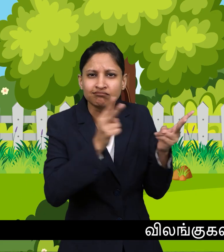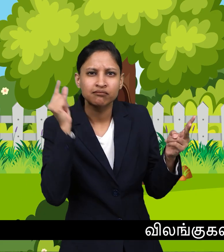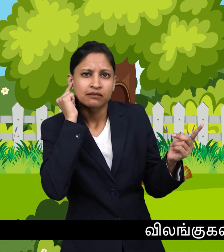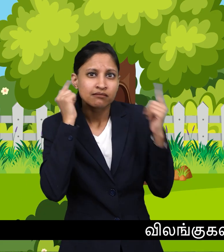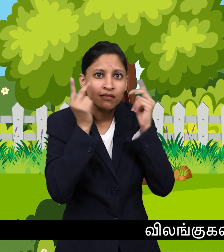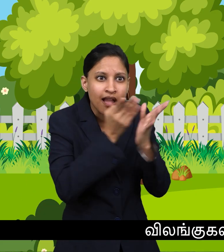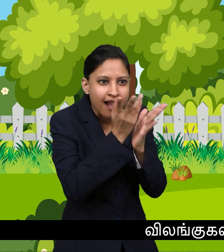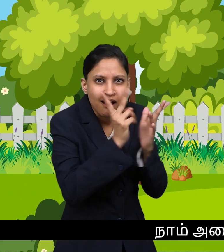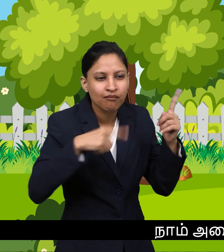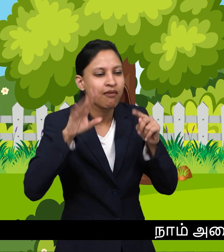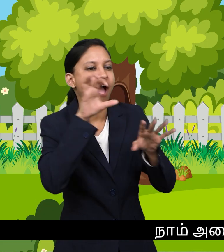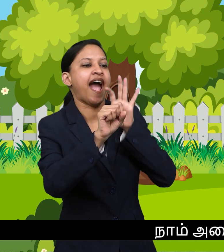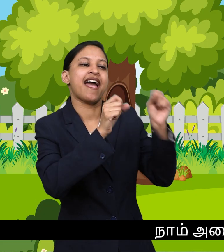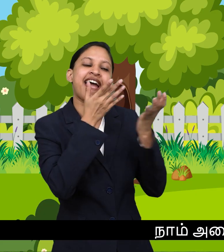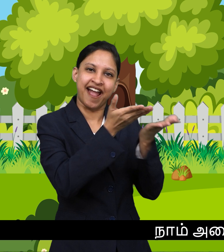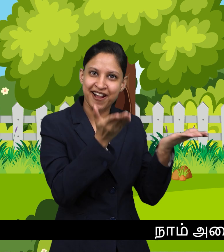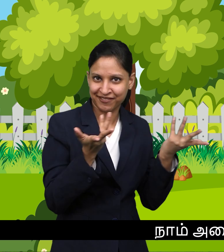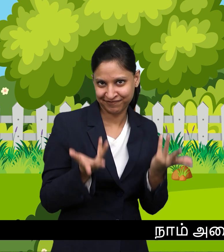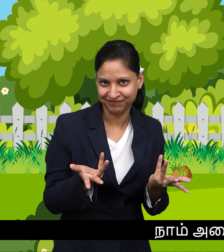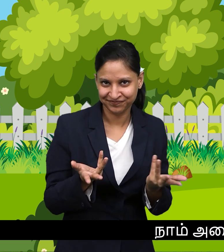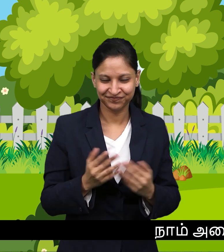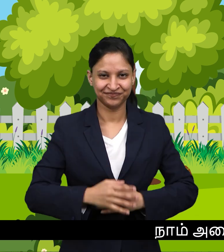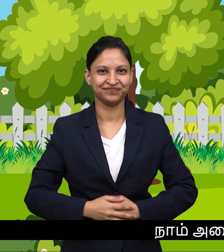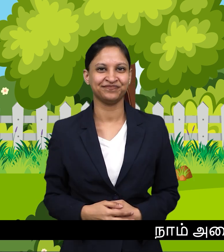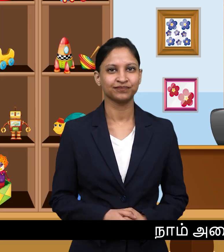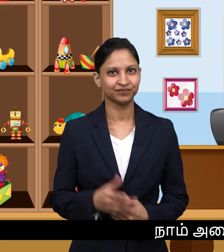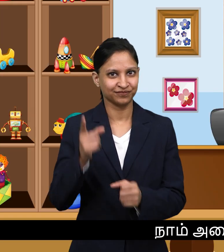விலங்குகளின் காதுகளை பார்த்து நாம் அடையாளம் காண முடியும்.